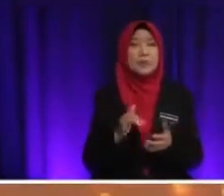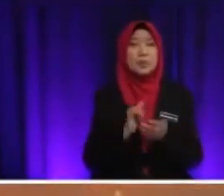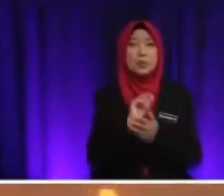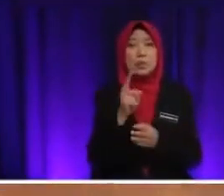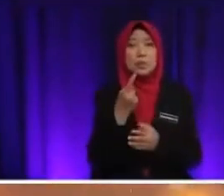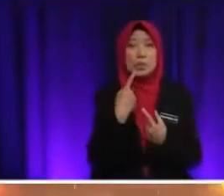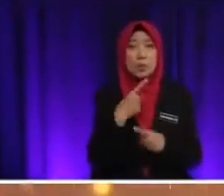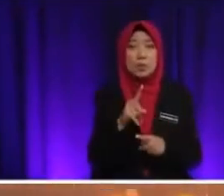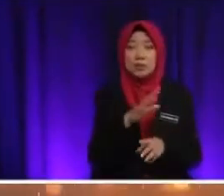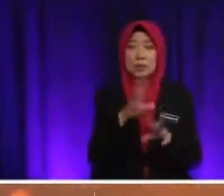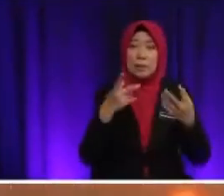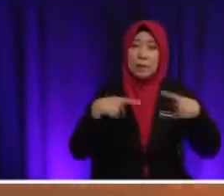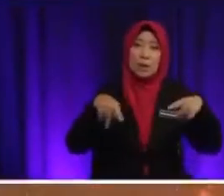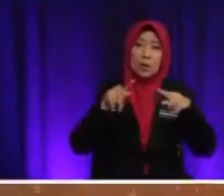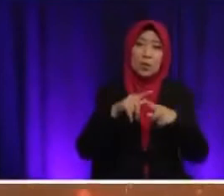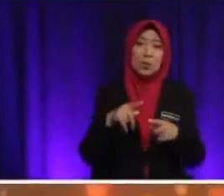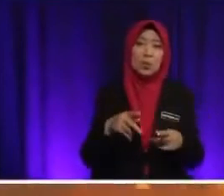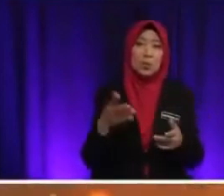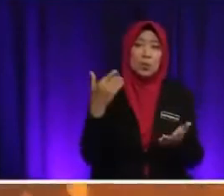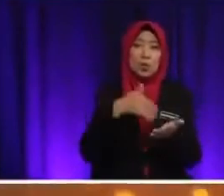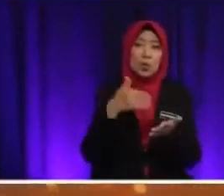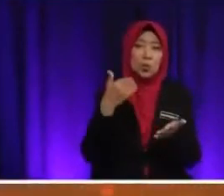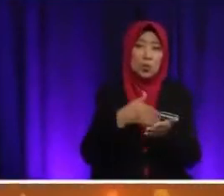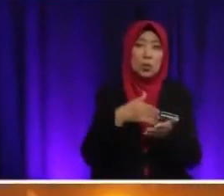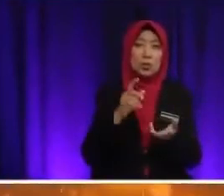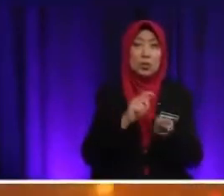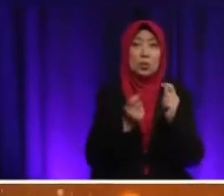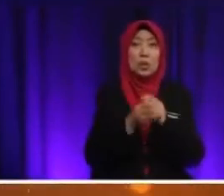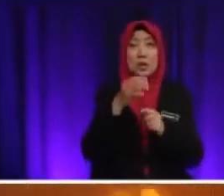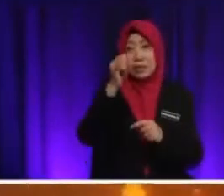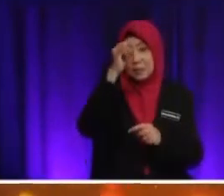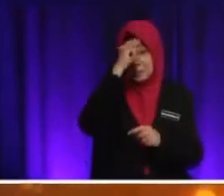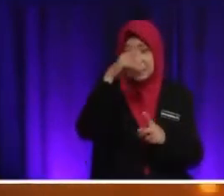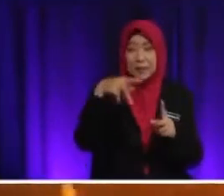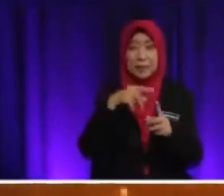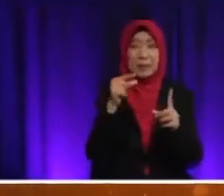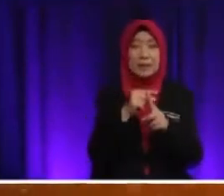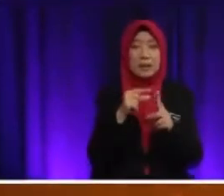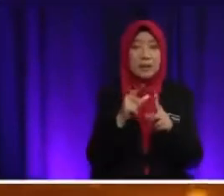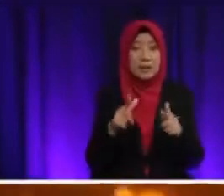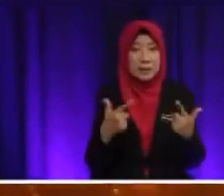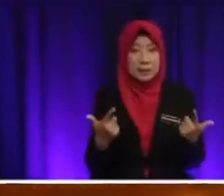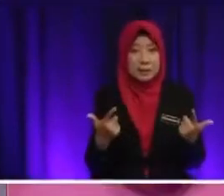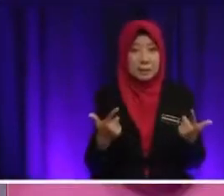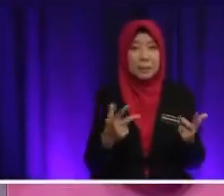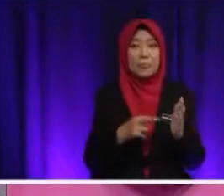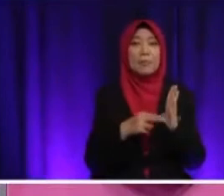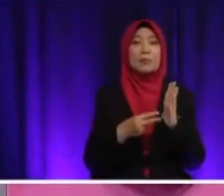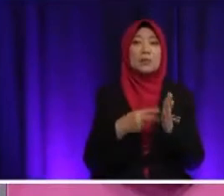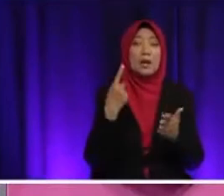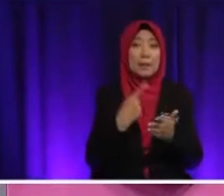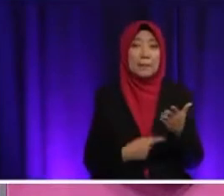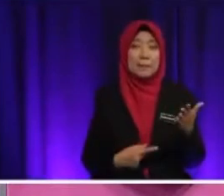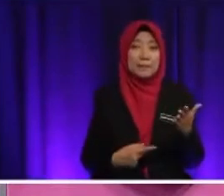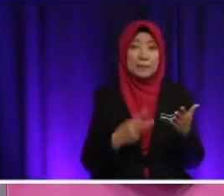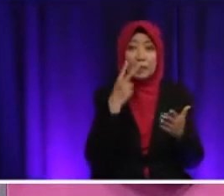dia. Tak perlu balik tulis iman ni tukar kepada perkataan lain. Boleh ustaz eh? Ya. Maknanya apa? Okey, kita tengok jawapan